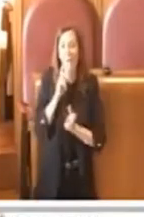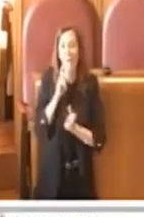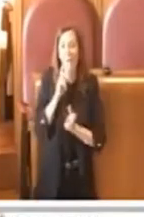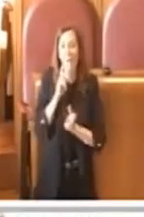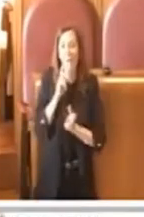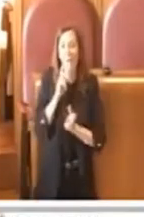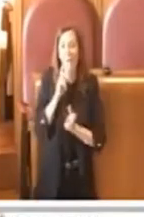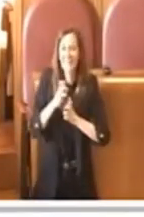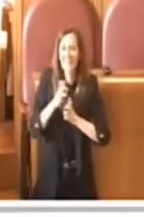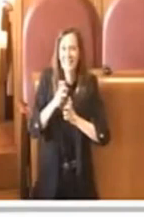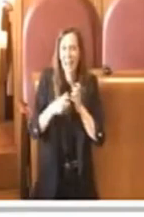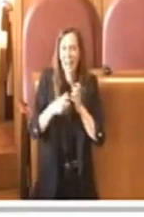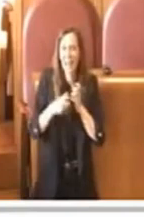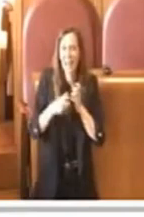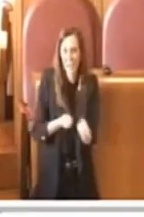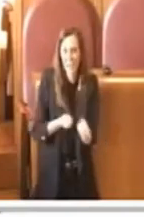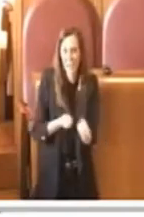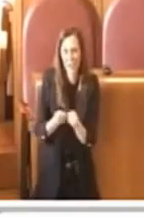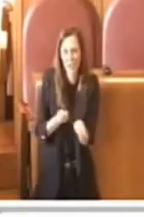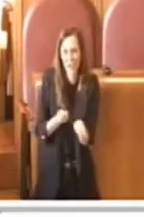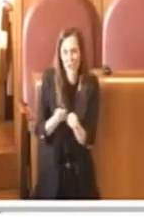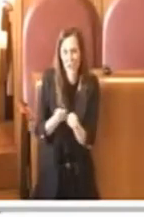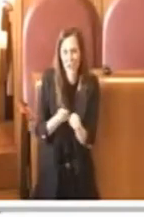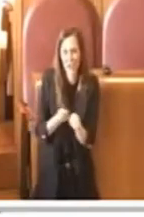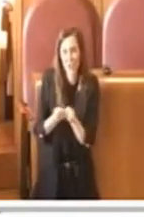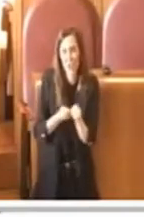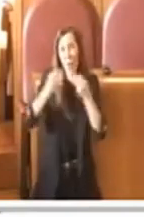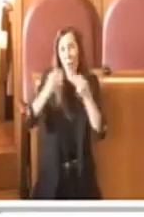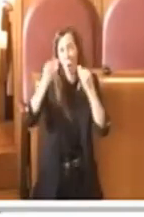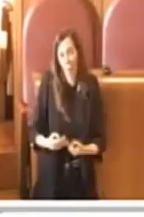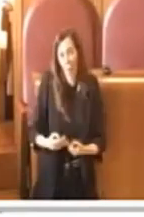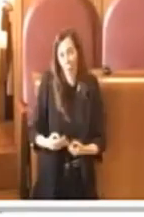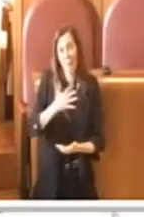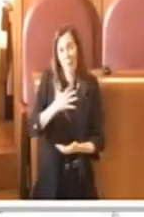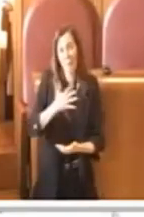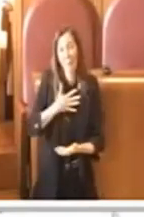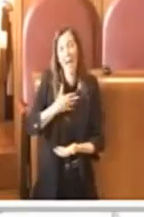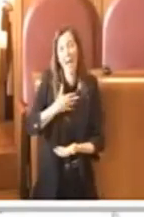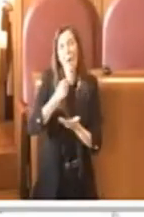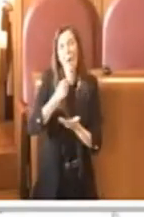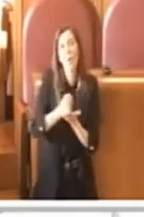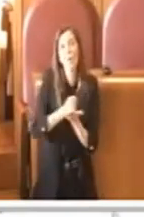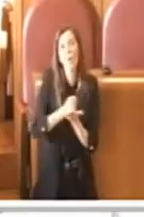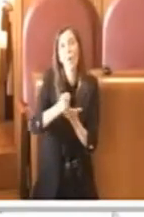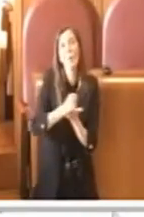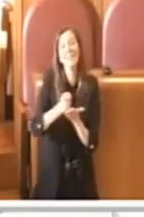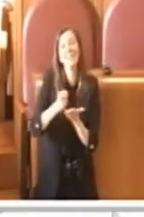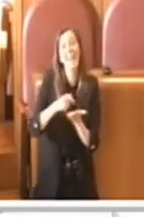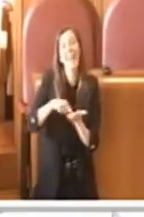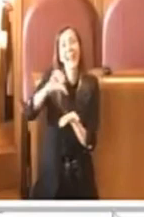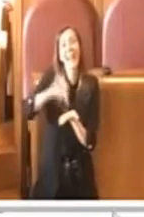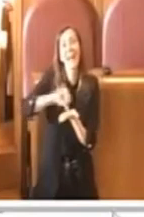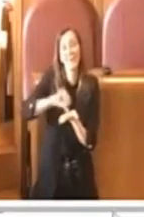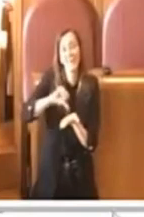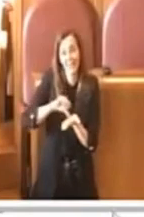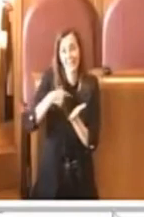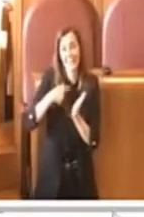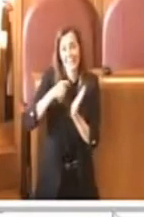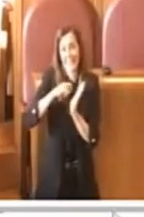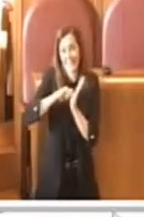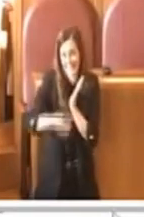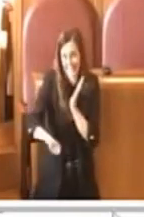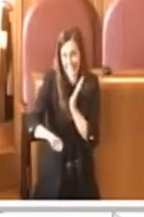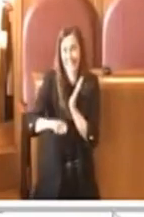da superare per la corretta gestione del patrimonio documentale capitolino e si sottolinea la necessità di